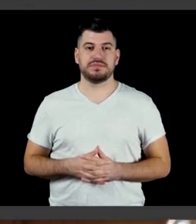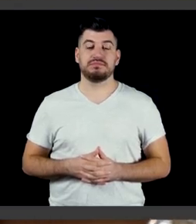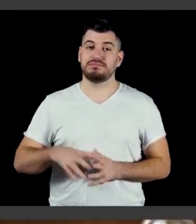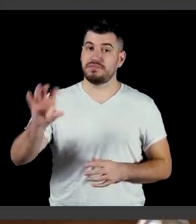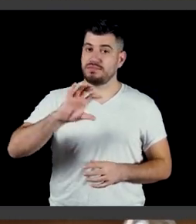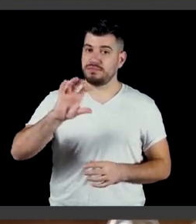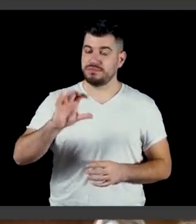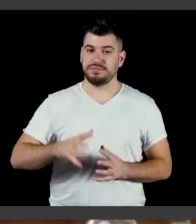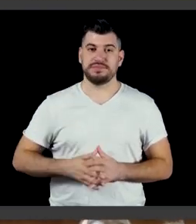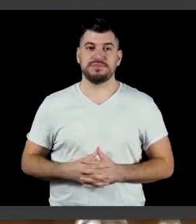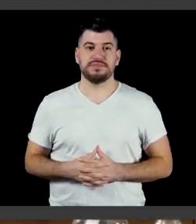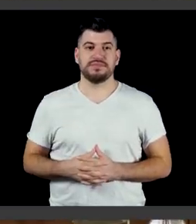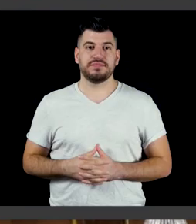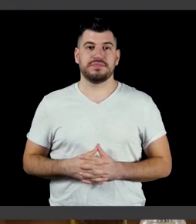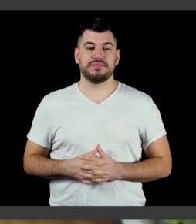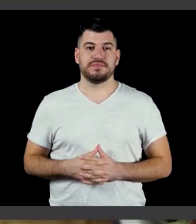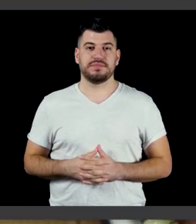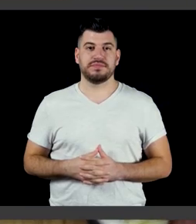Αλάτι.